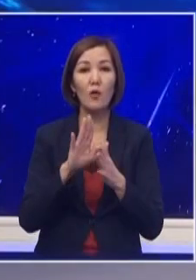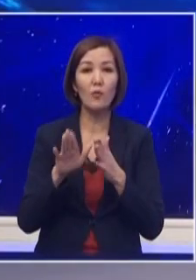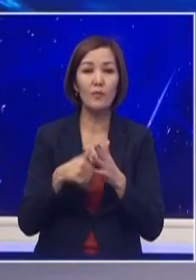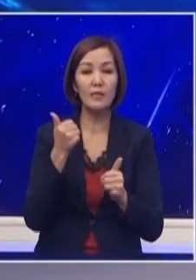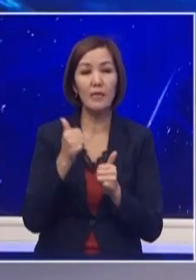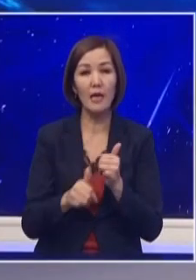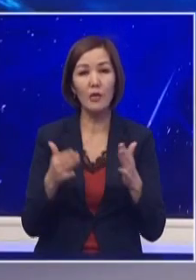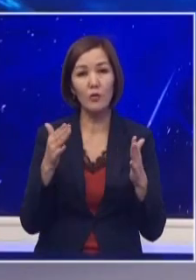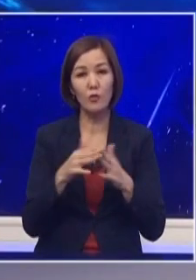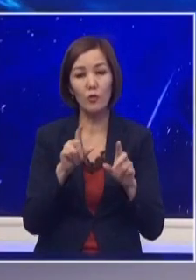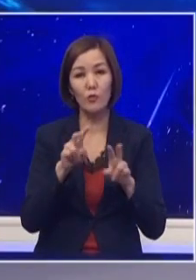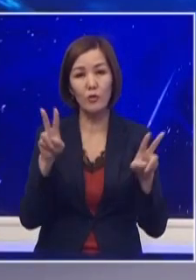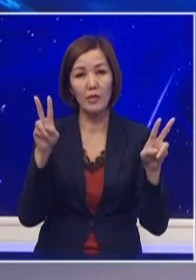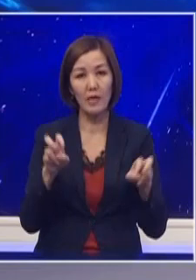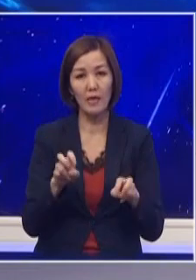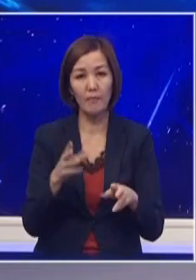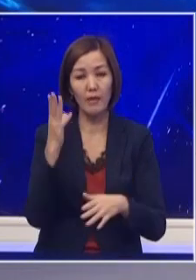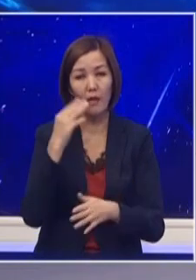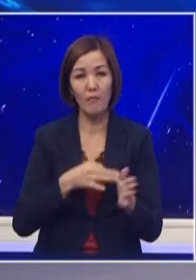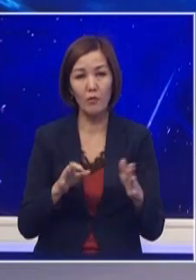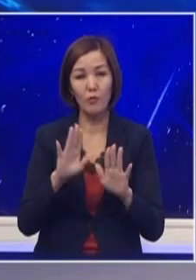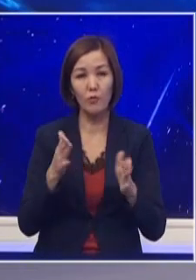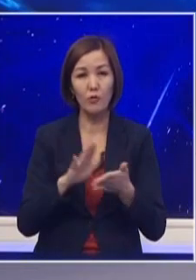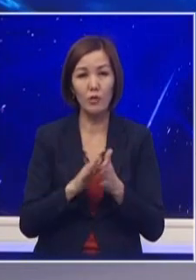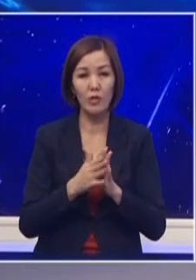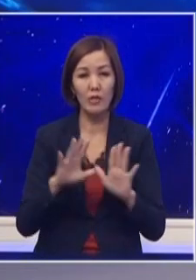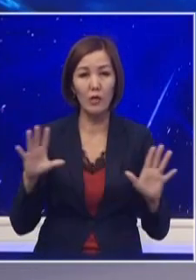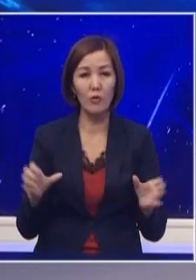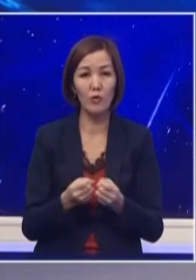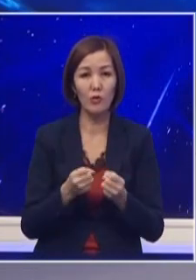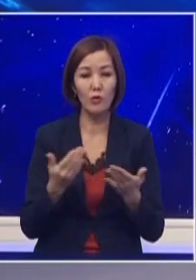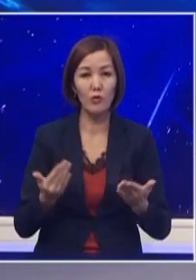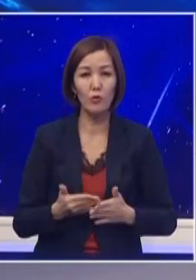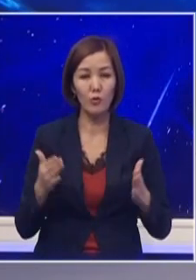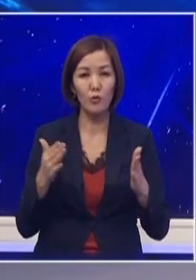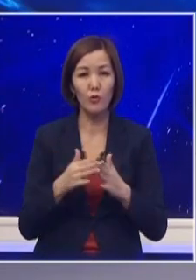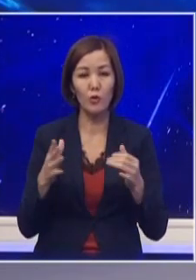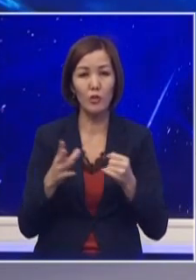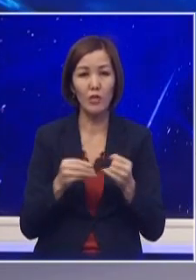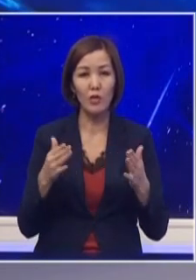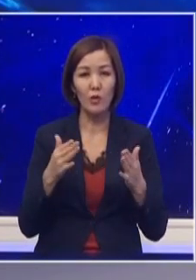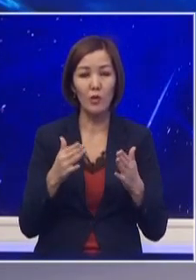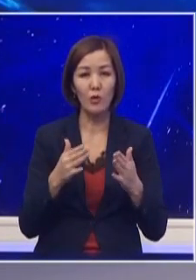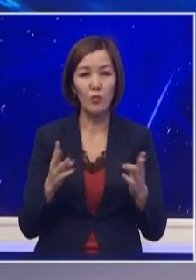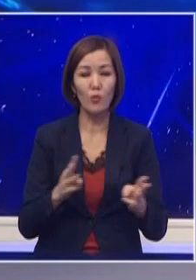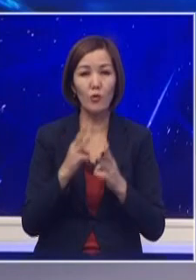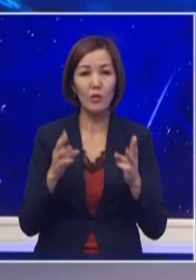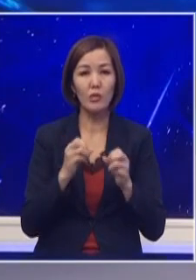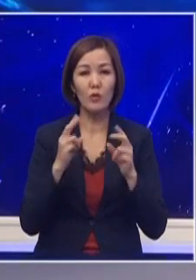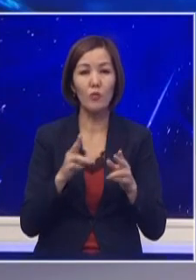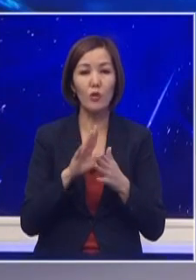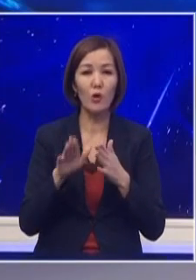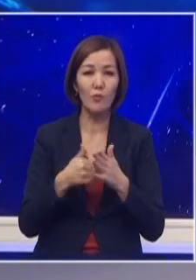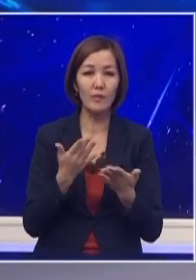Қауіпсіздік әр үйде, осындай тақырыпта Алматы облысы төтенше жағдайлар департаментінің құтқарушылары тұрғын үй секторындағы өрттің